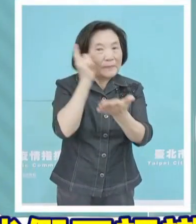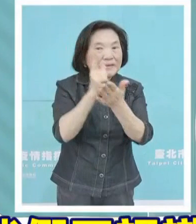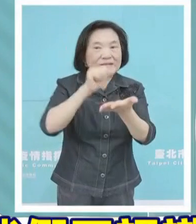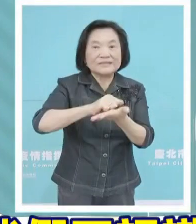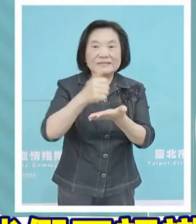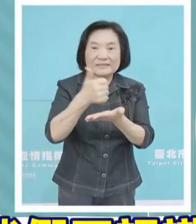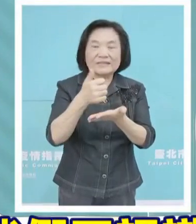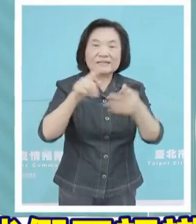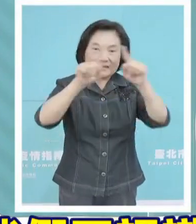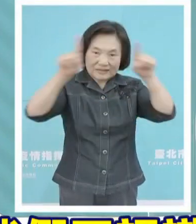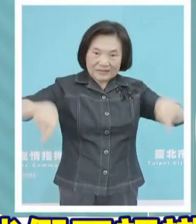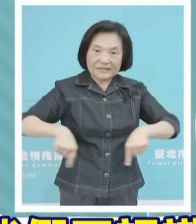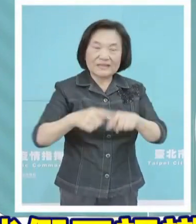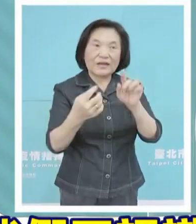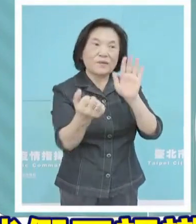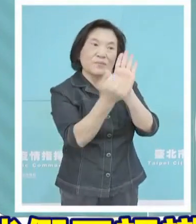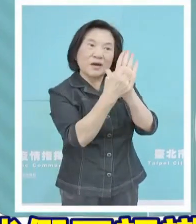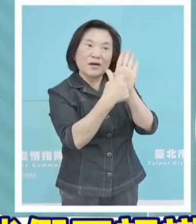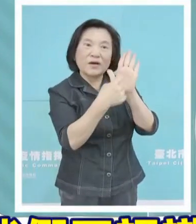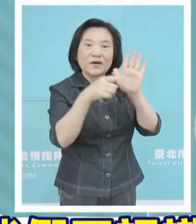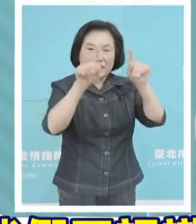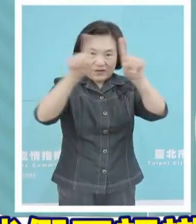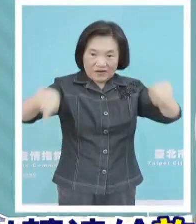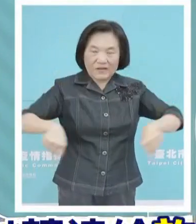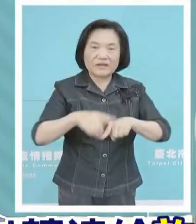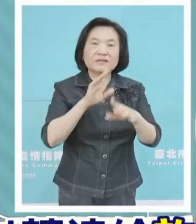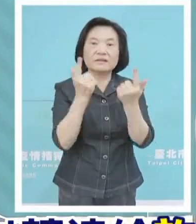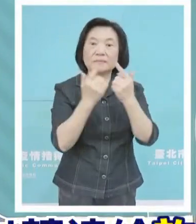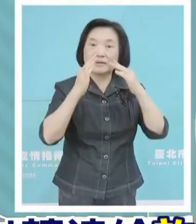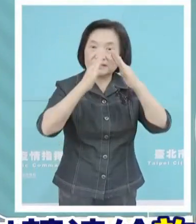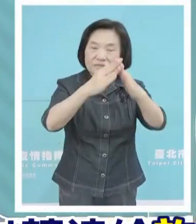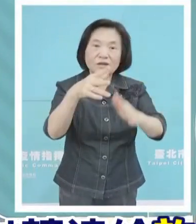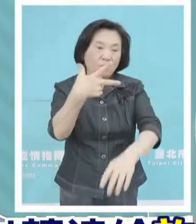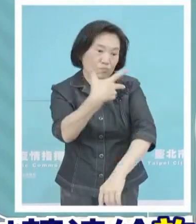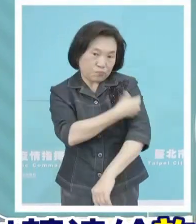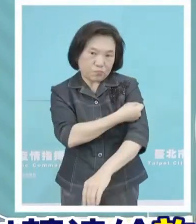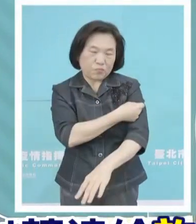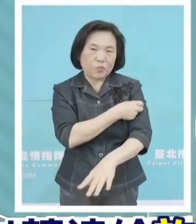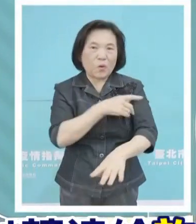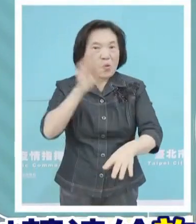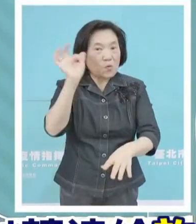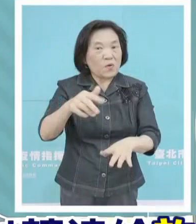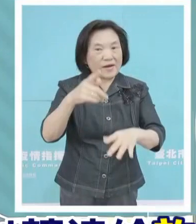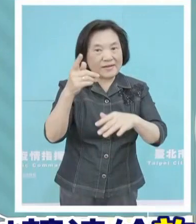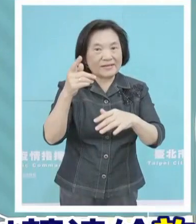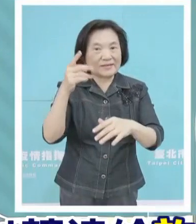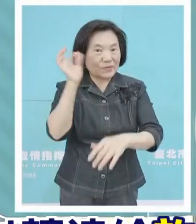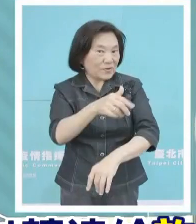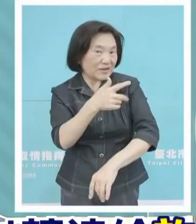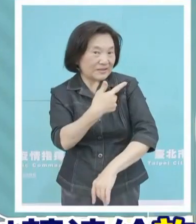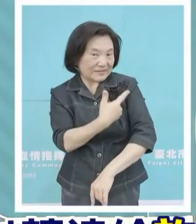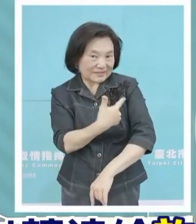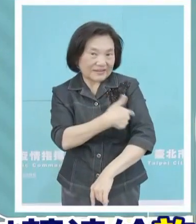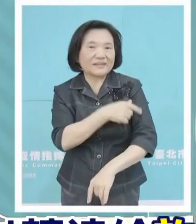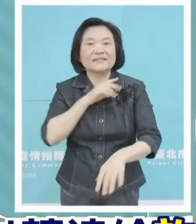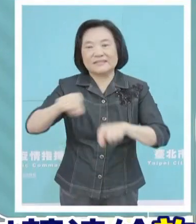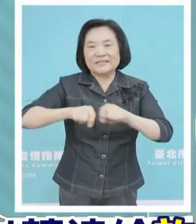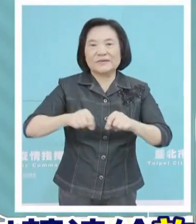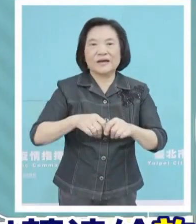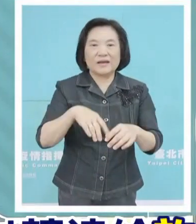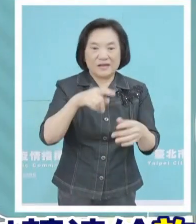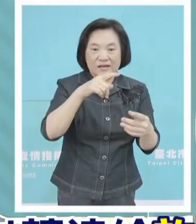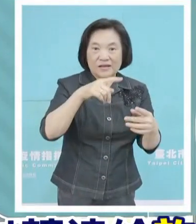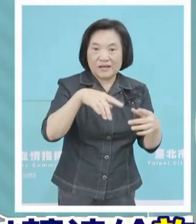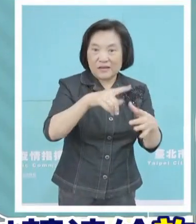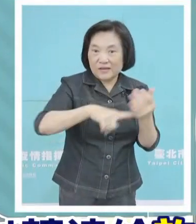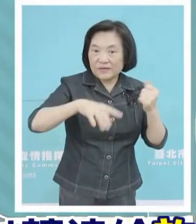清楚，就是台北市大量疫苗快打计划，里面快打计划就包括12个门诊部跟合约诊所。我贴了这个图